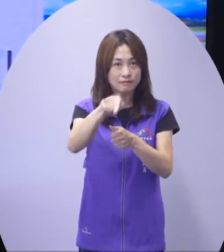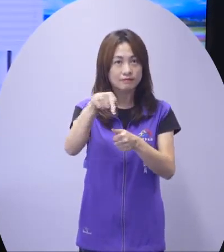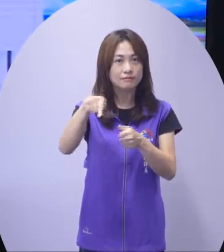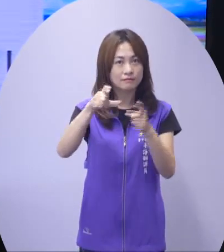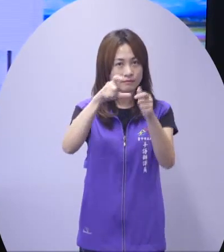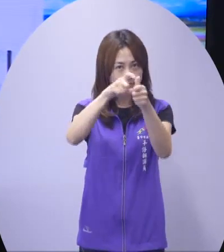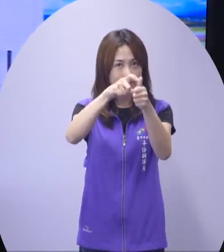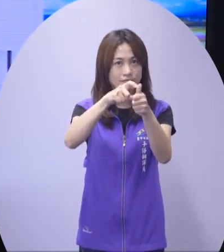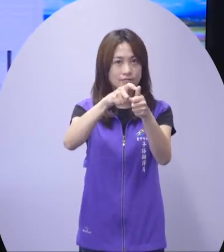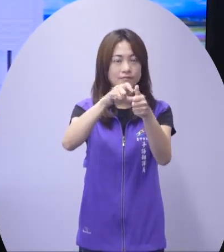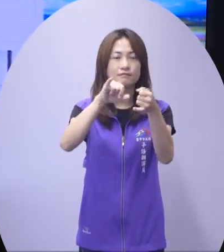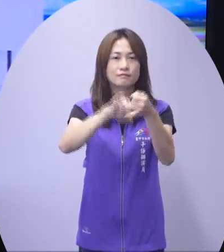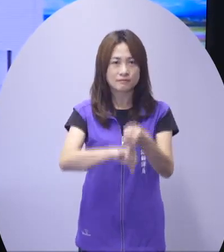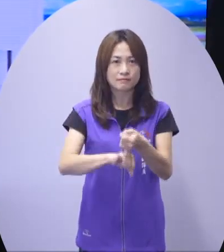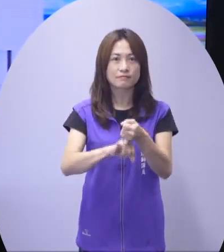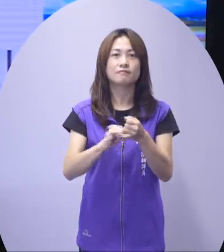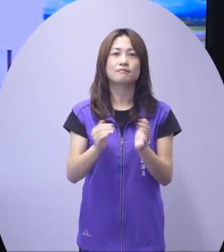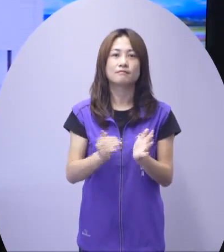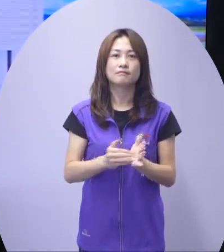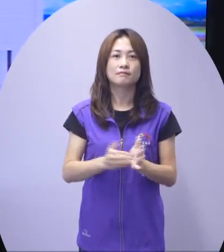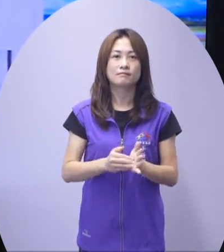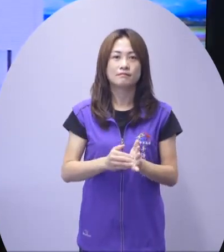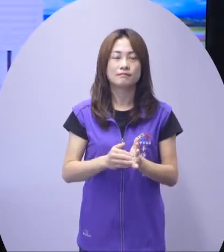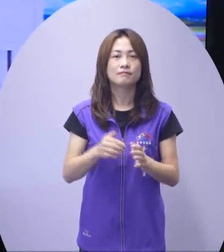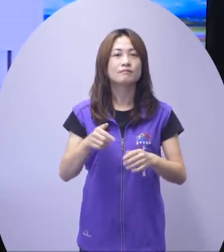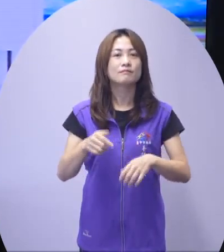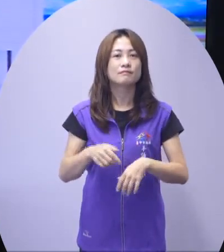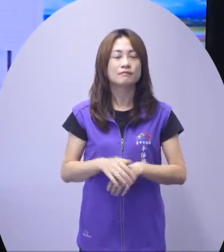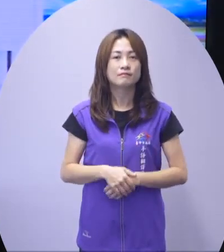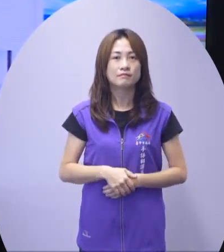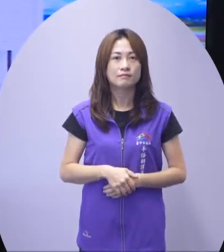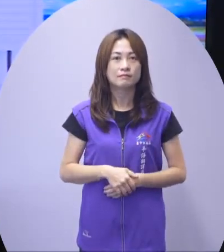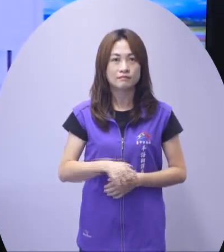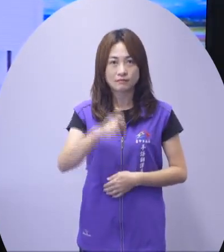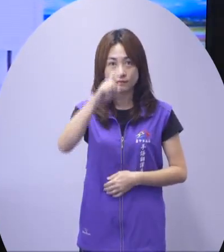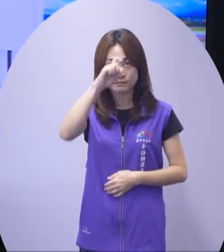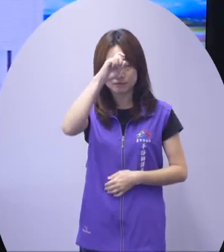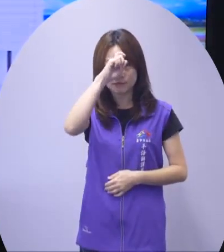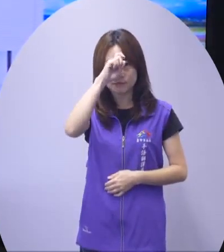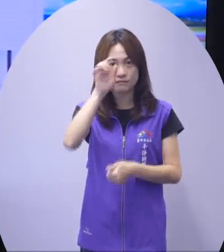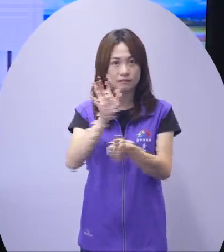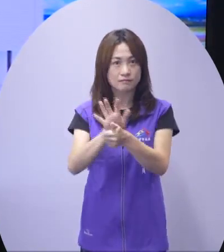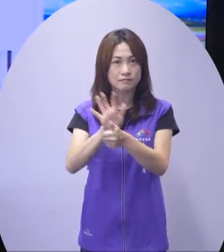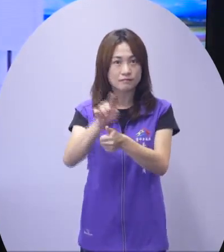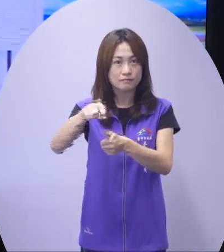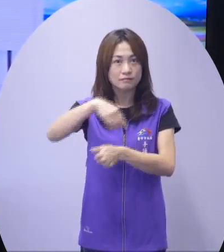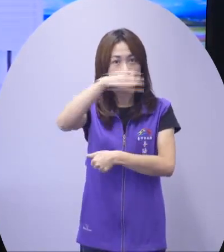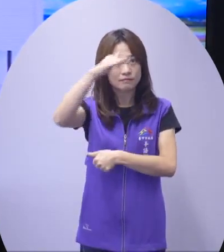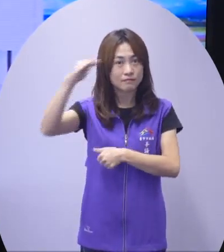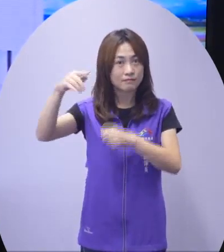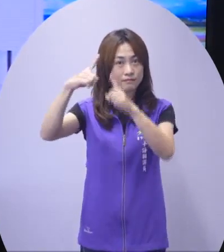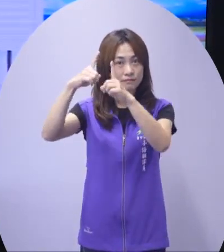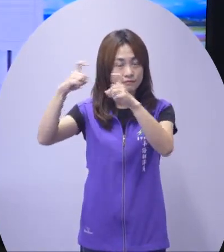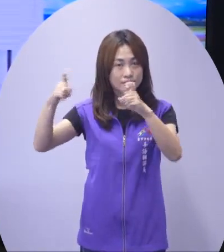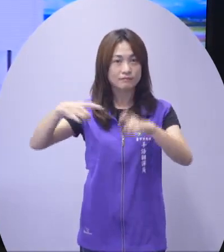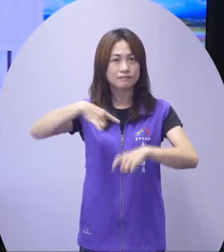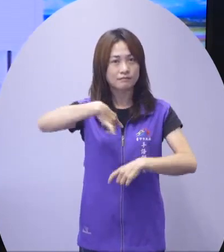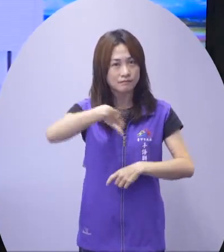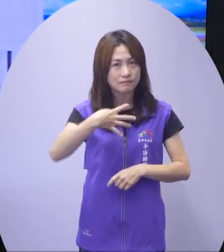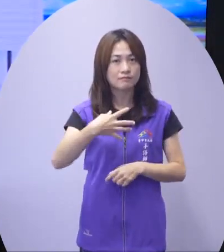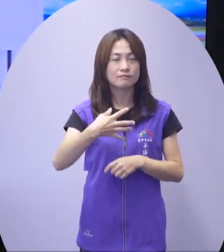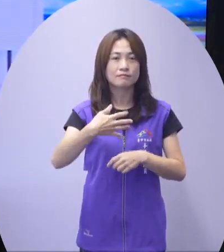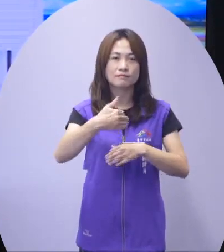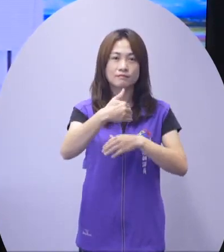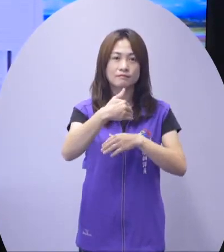一个主轴来规划。那为了促进花海及山城自然农村特色休闲农业区